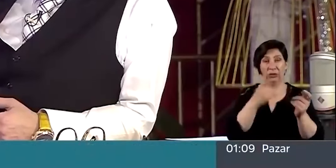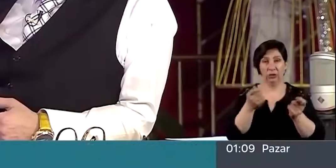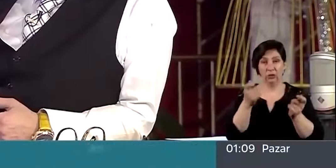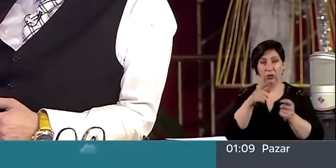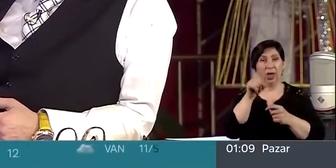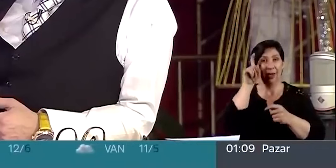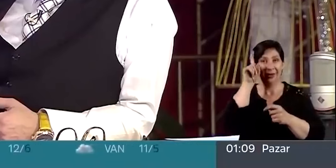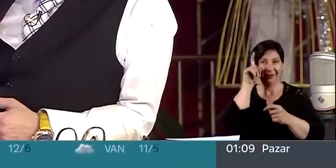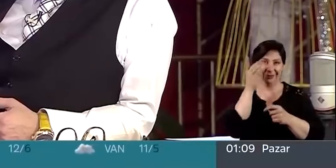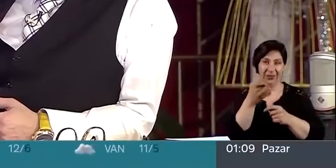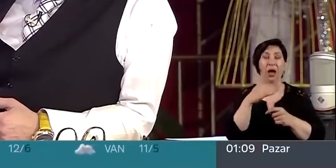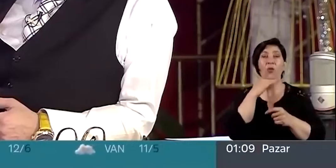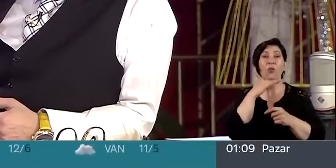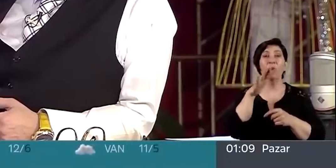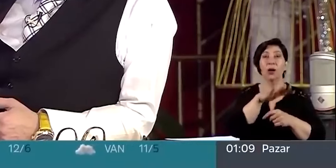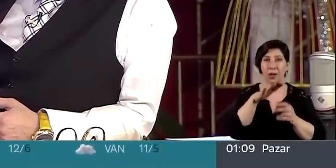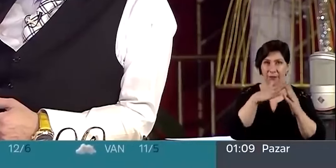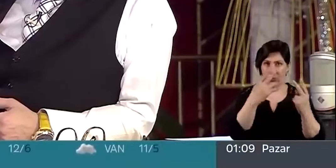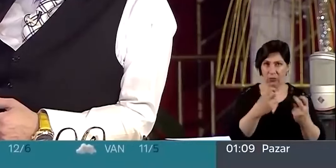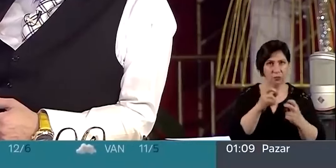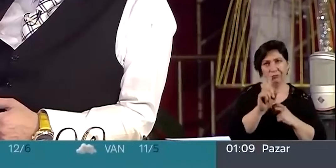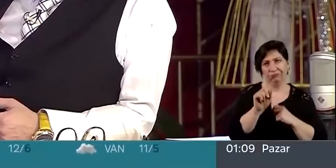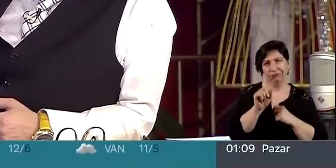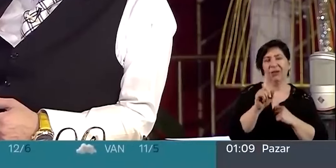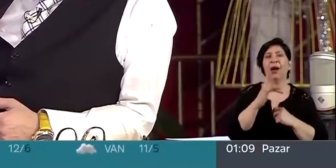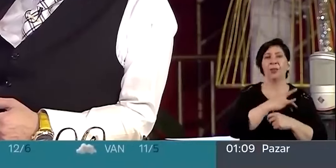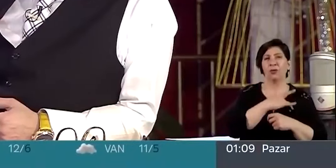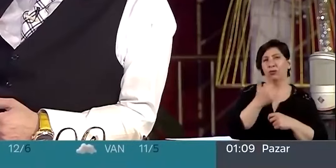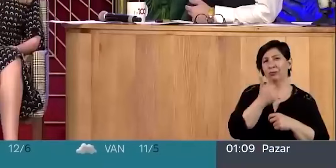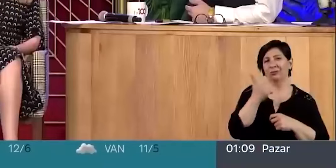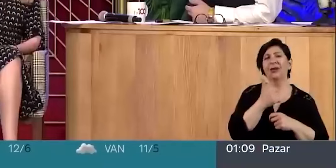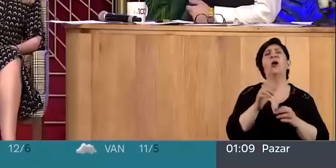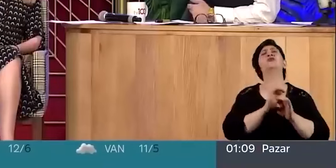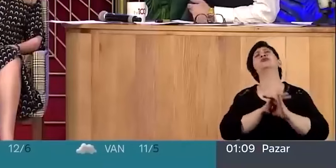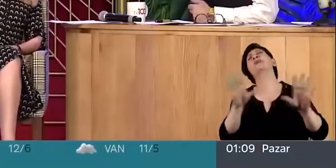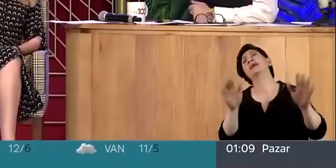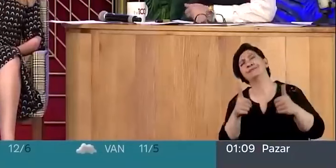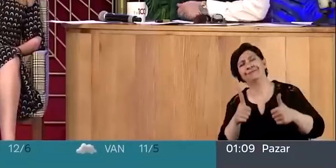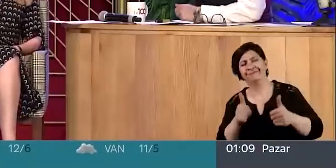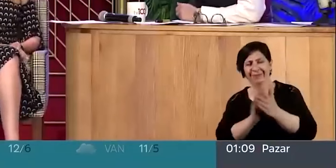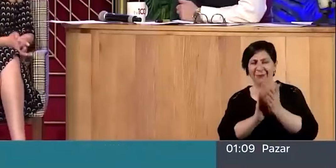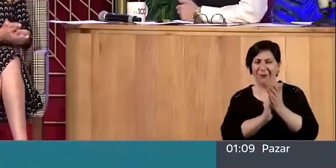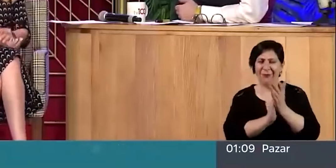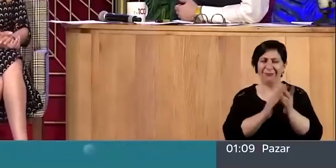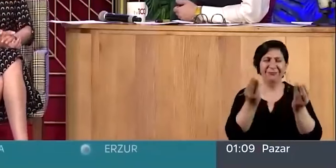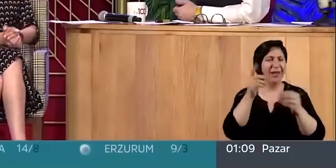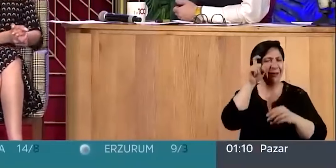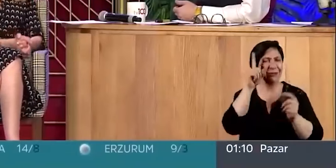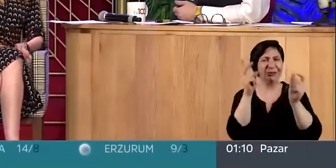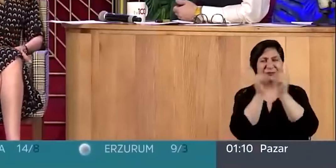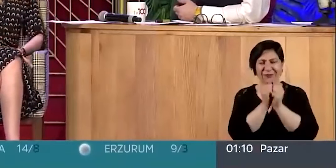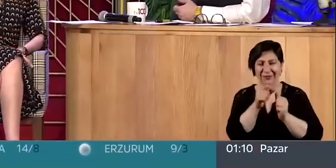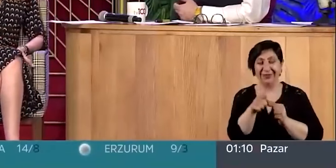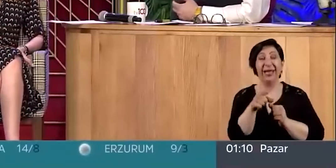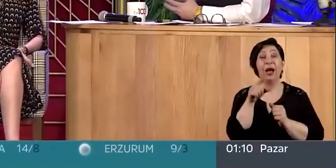Evet, akıllısın. Avrupa yakasında mı oturuyorsun? Hayır, karşıda oturuyorum. Oo, yeş. Yani bravo, daha da akıllısın,